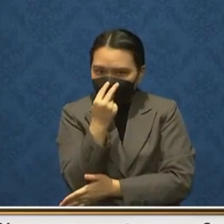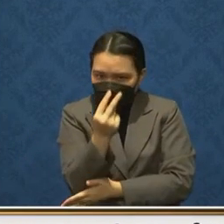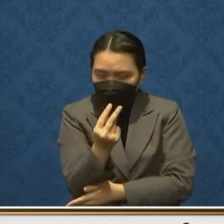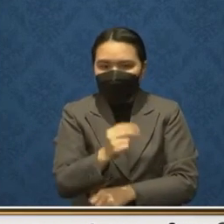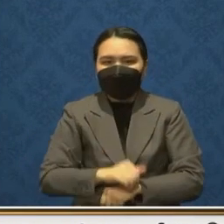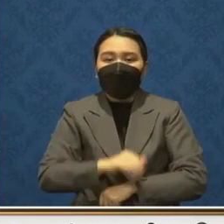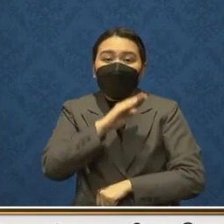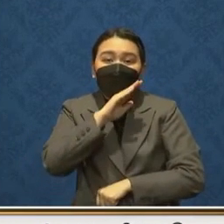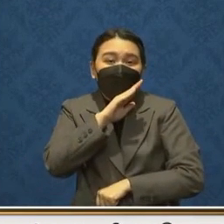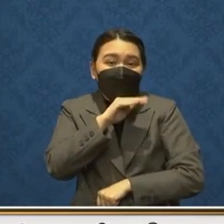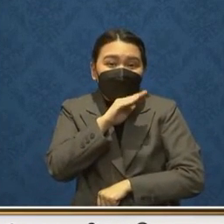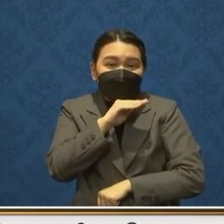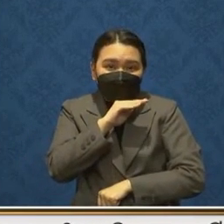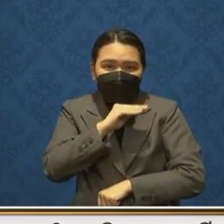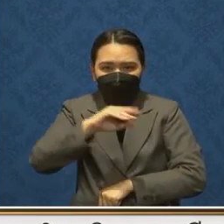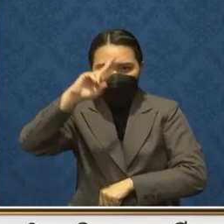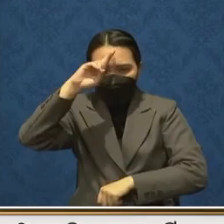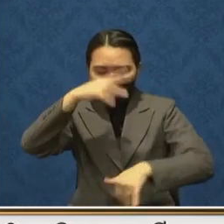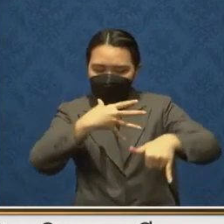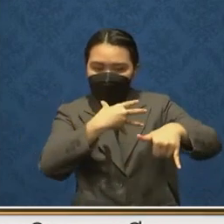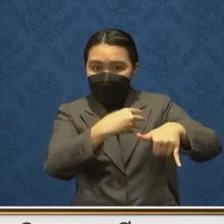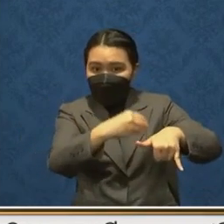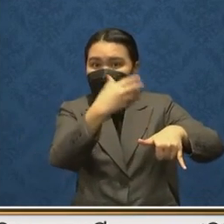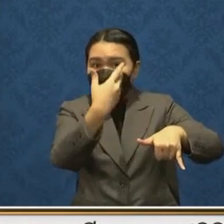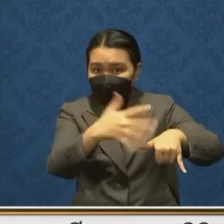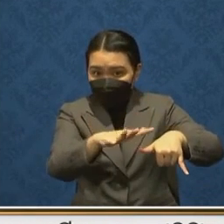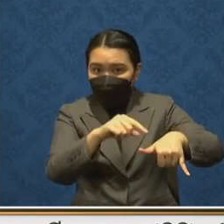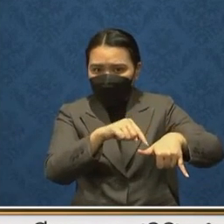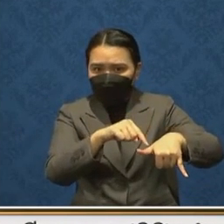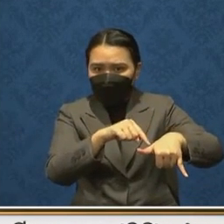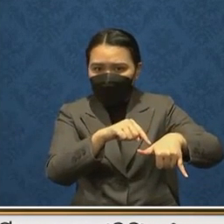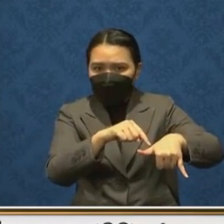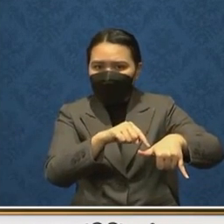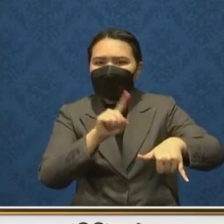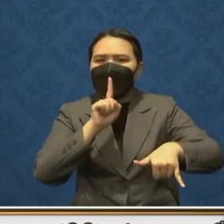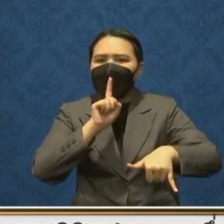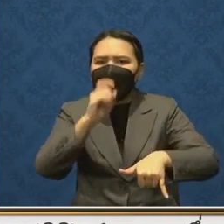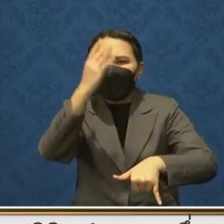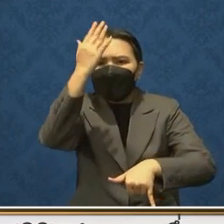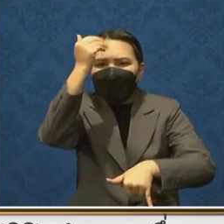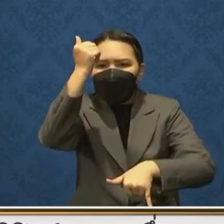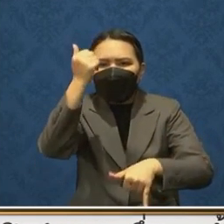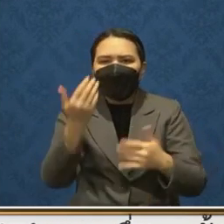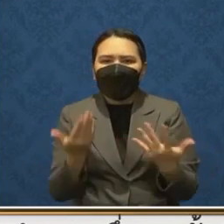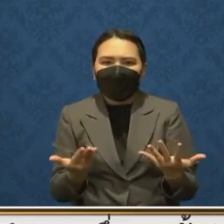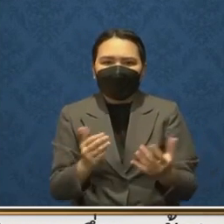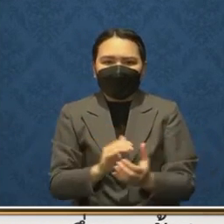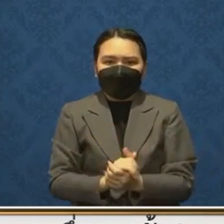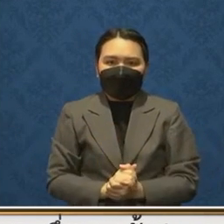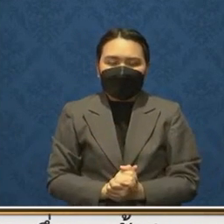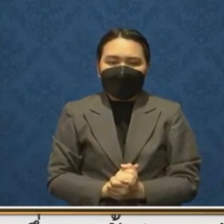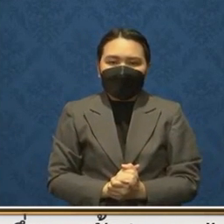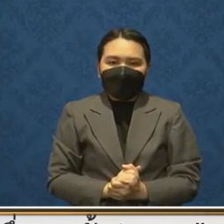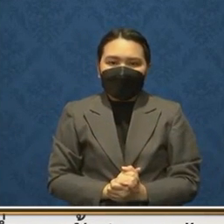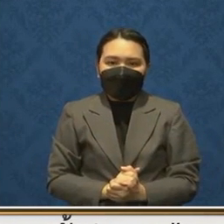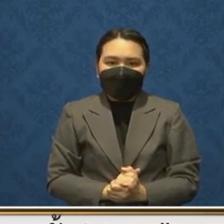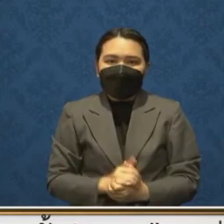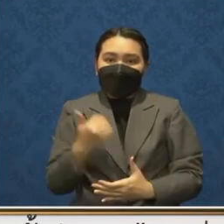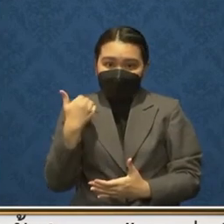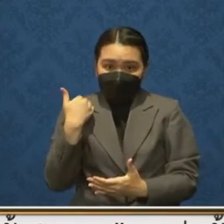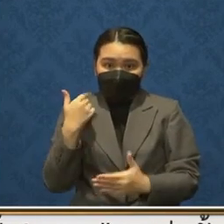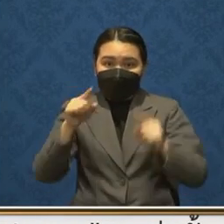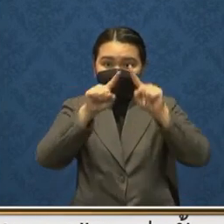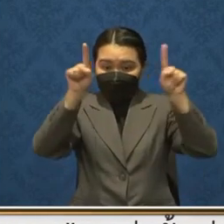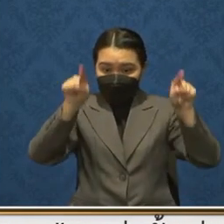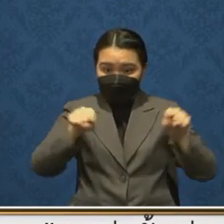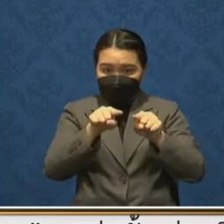พค หมูที่เป็นโลกท่านทำอยนี้ได้ไง เฟลuit ต่ไปนะครับผมมีใบเสร็นะครับ ผมไมซ้อ